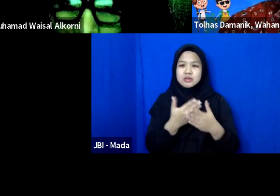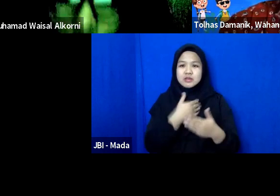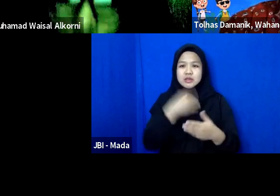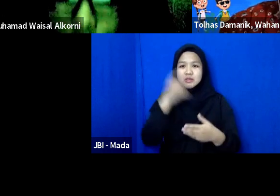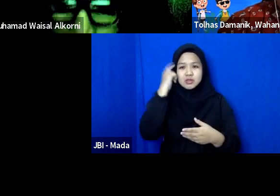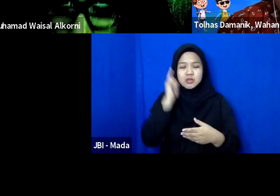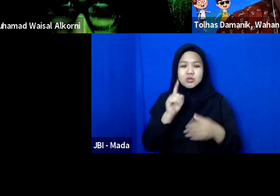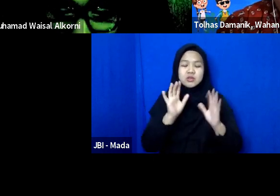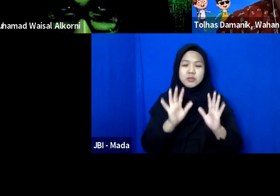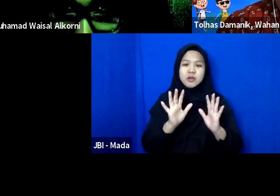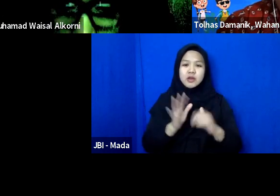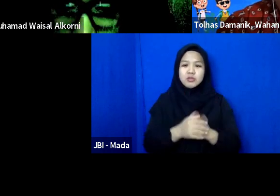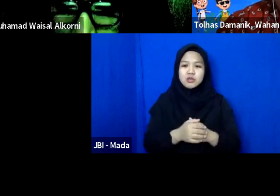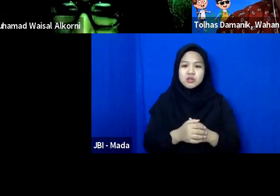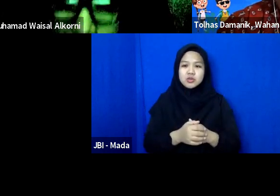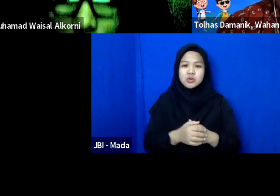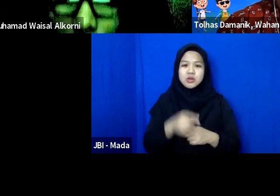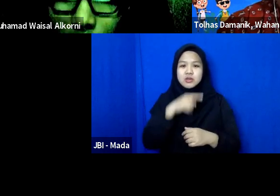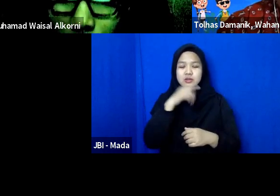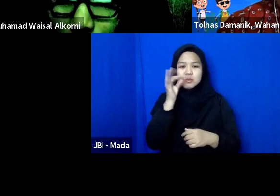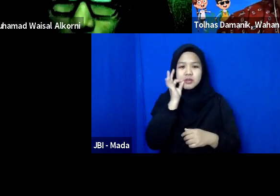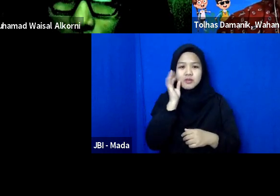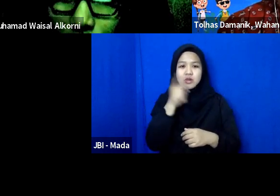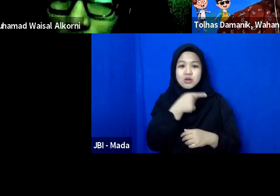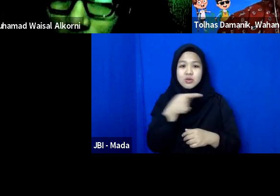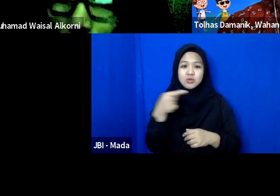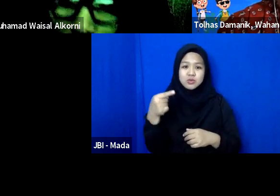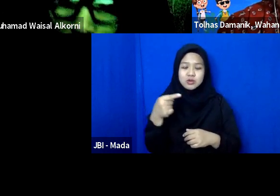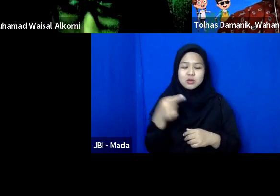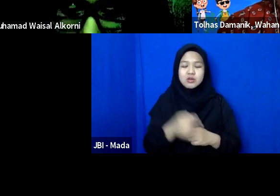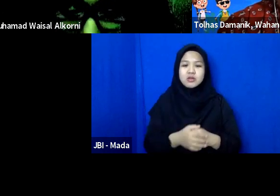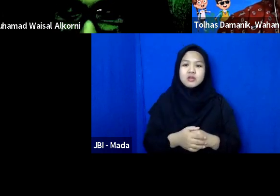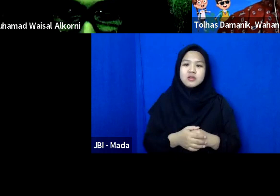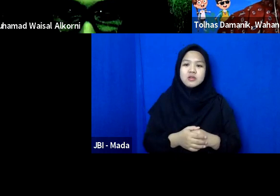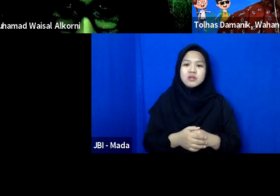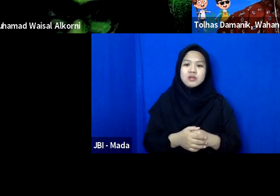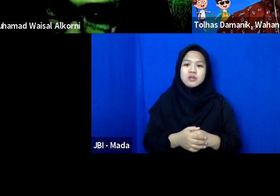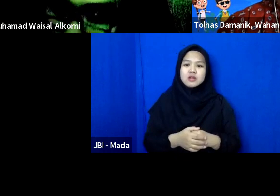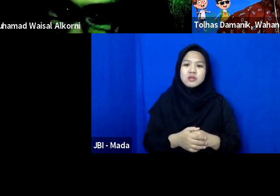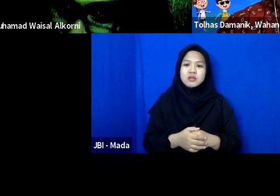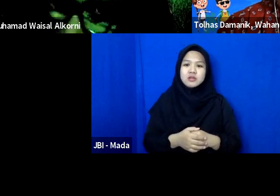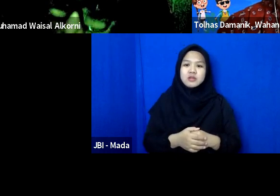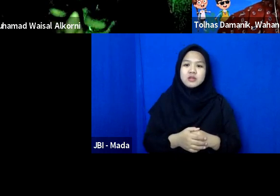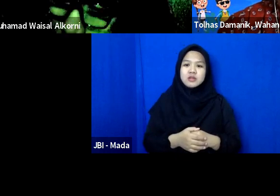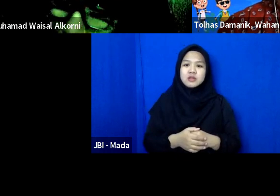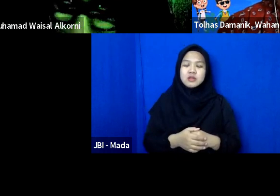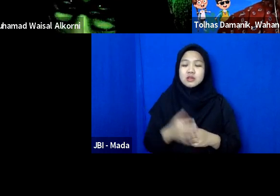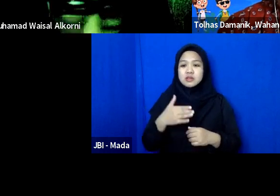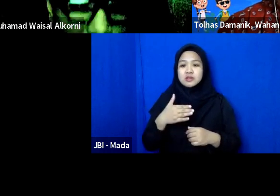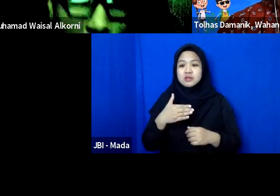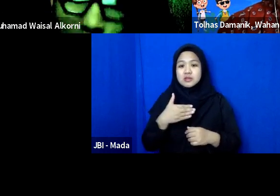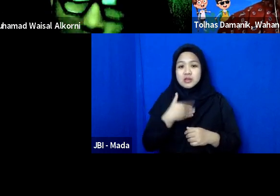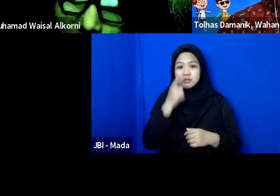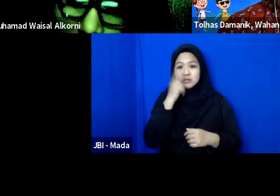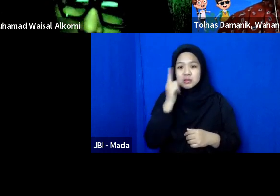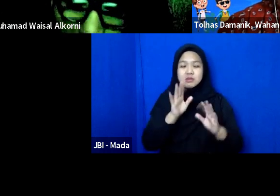pikir itu saja mohon maaf atas kekurangan eh saya Jogja